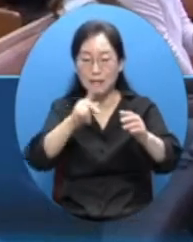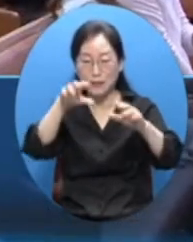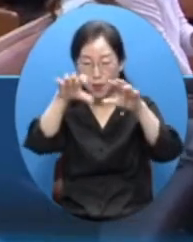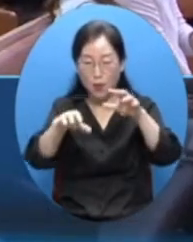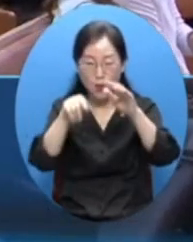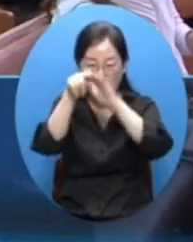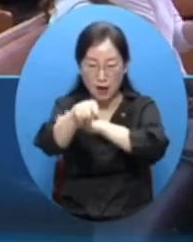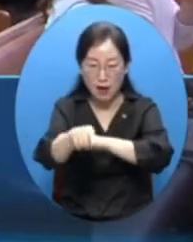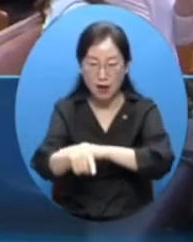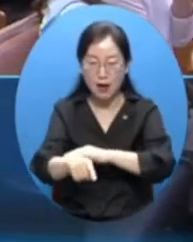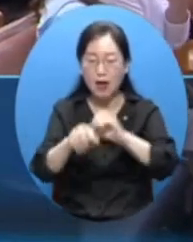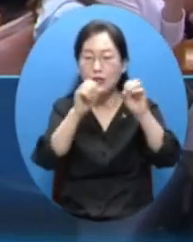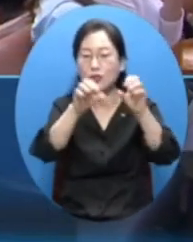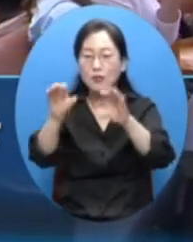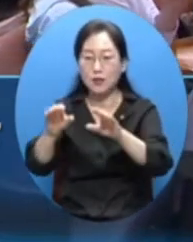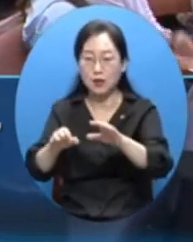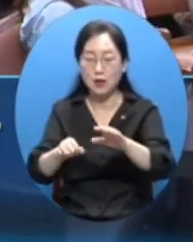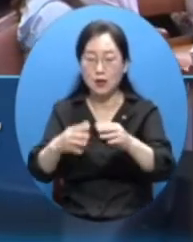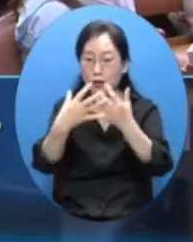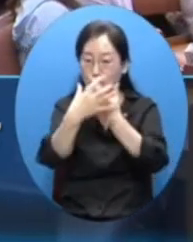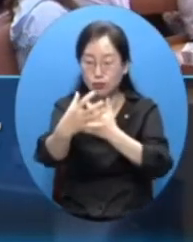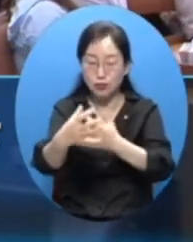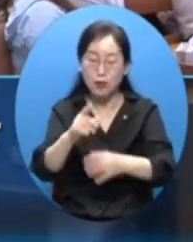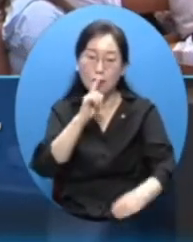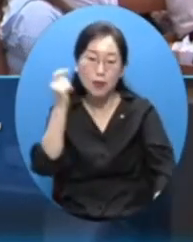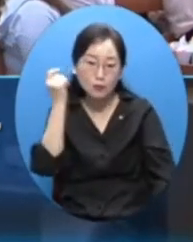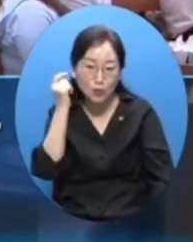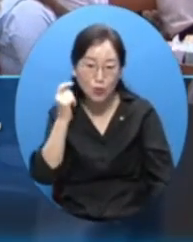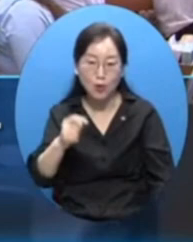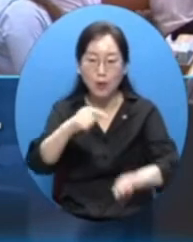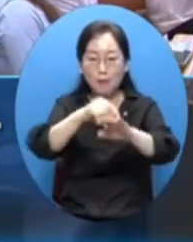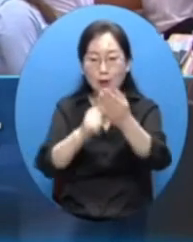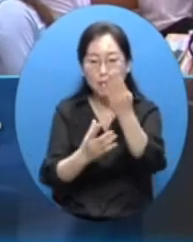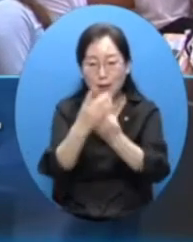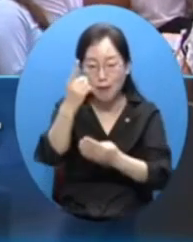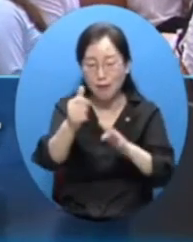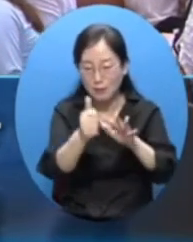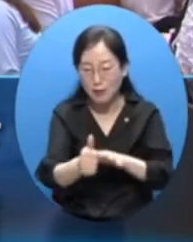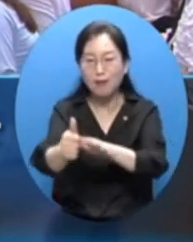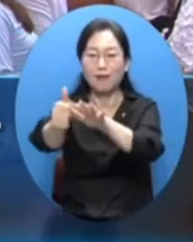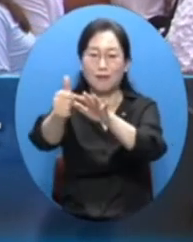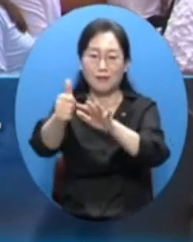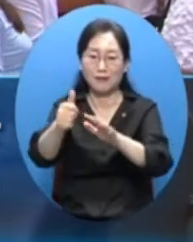전파하니 무리가 빌립의 말도 듣고 팽하는 표적도 보고 한마음으로 그가 하는 말을 따르더라.